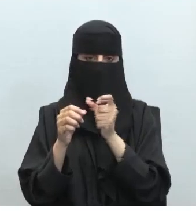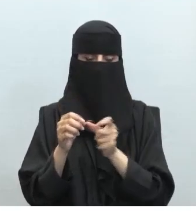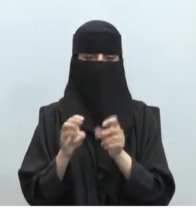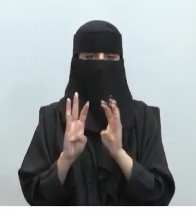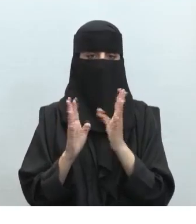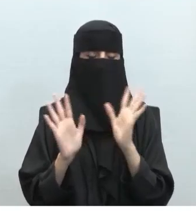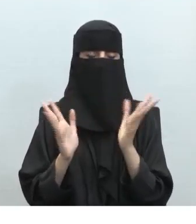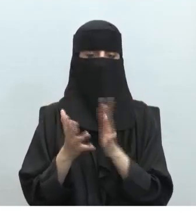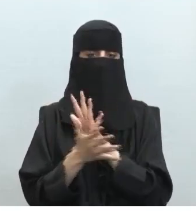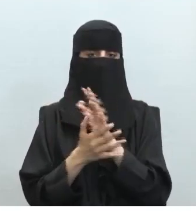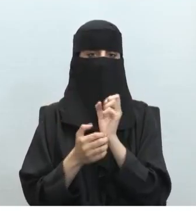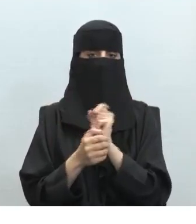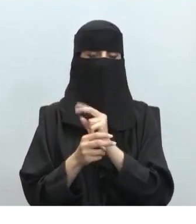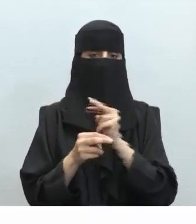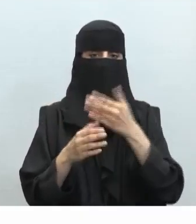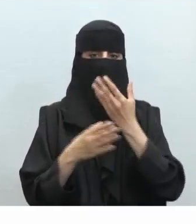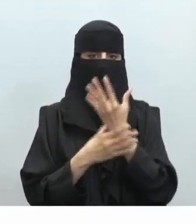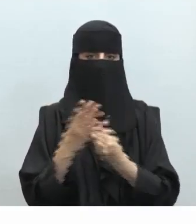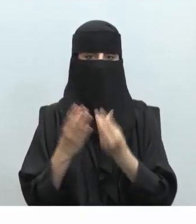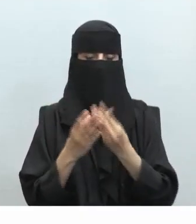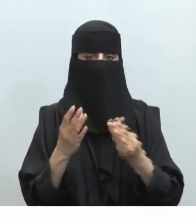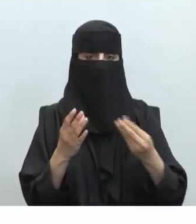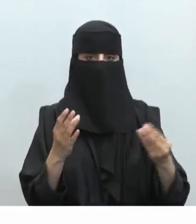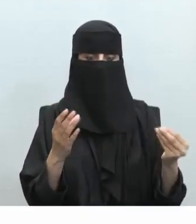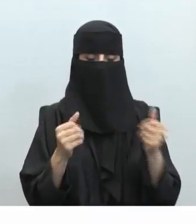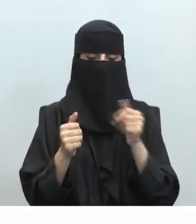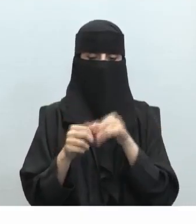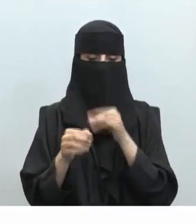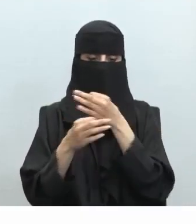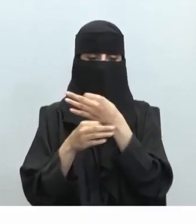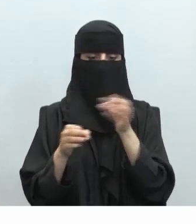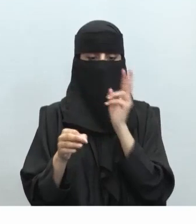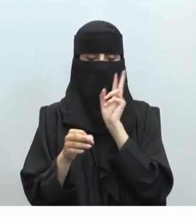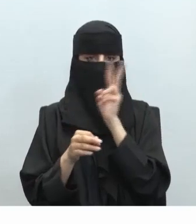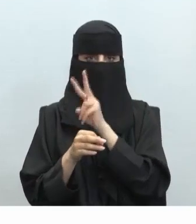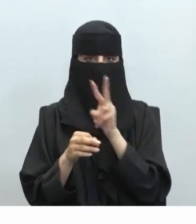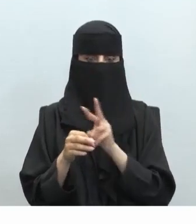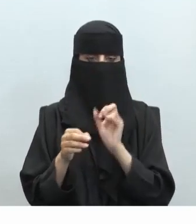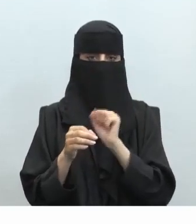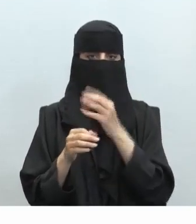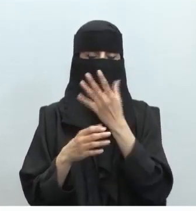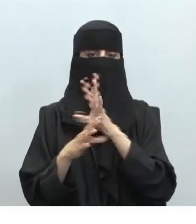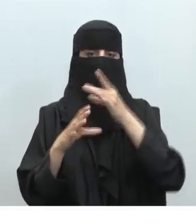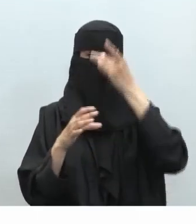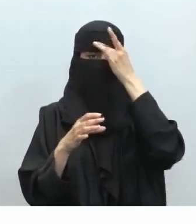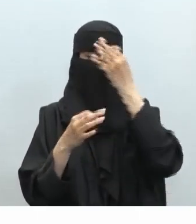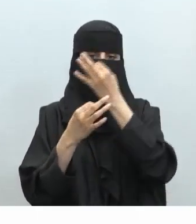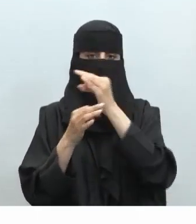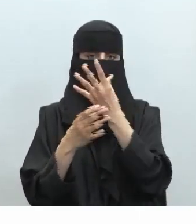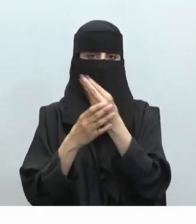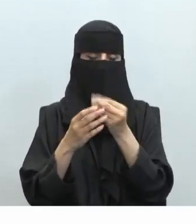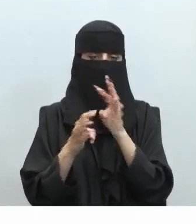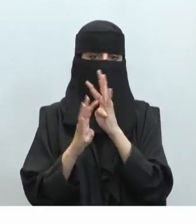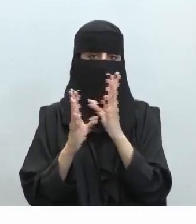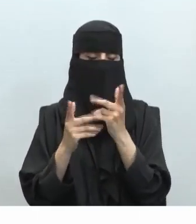عده اجيء نحن نريد ان ندرس هذه العائله ما هي احتماليه الابناء الناتجين توريثهم هذه الامراض توريثهم هذه الصفات